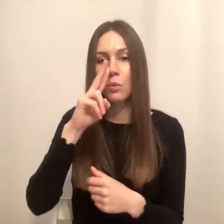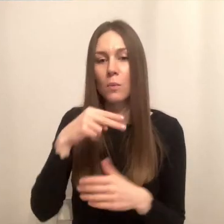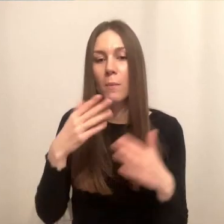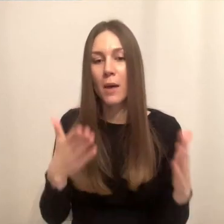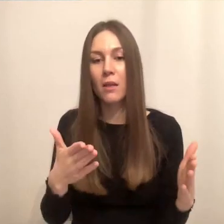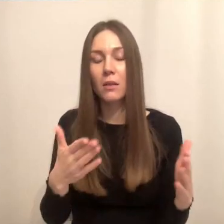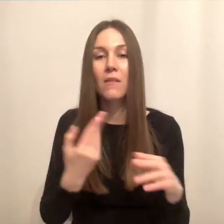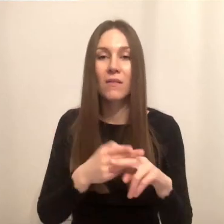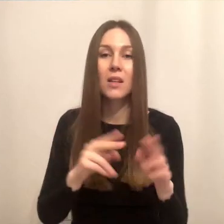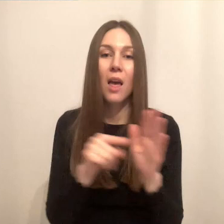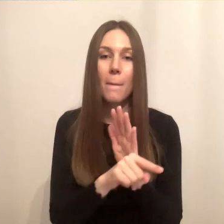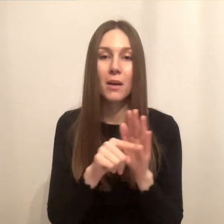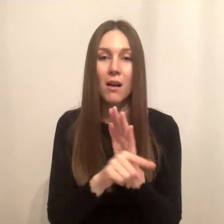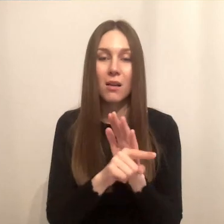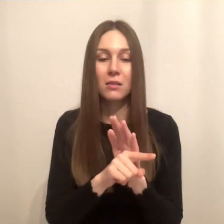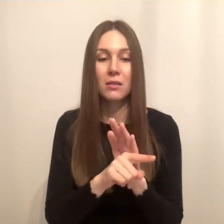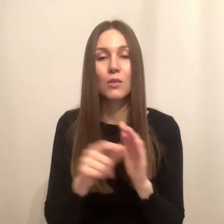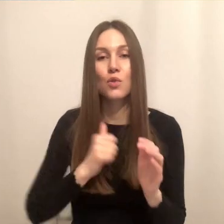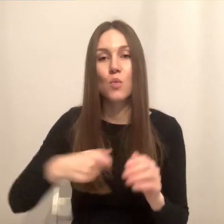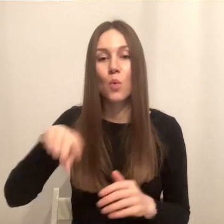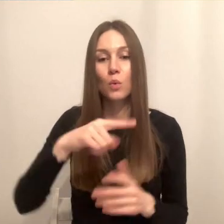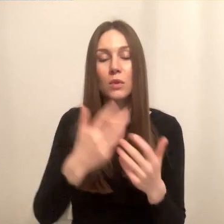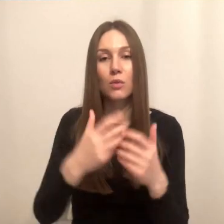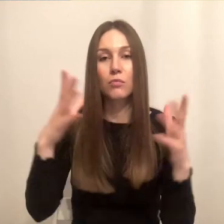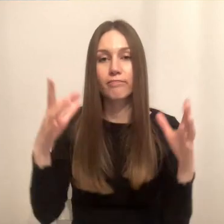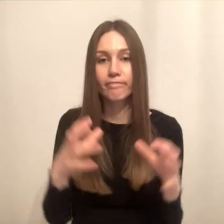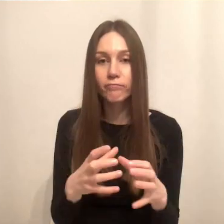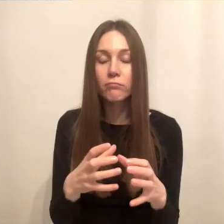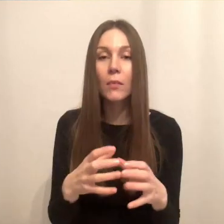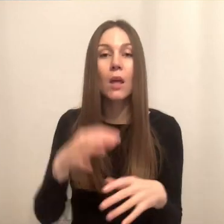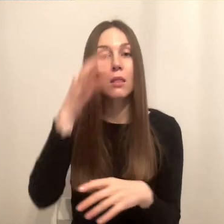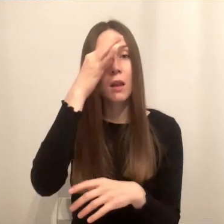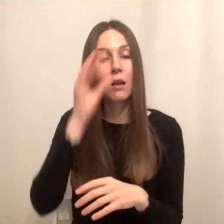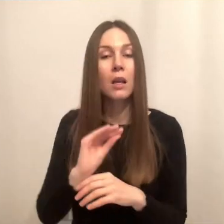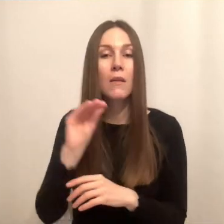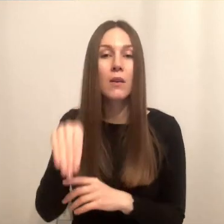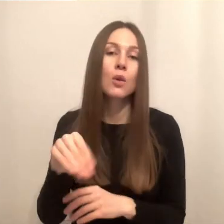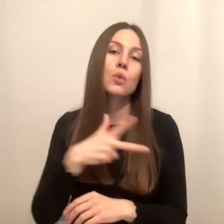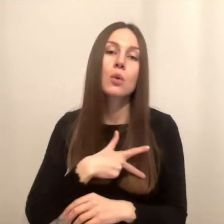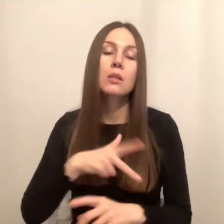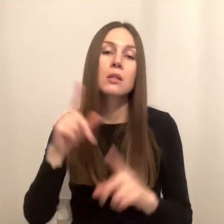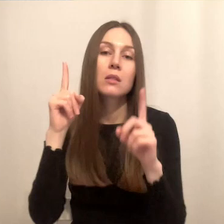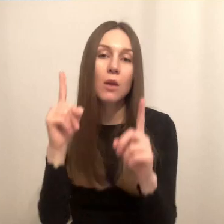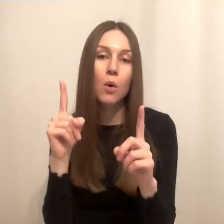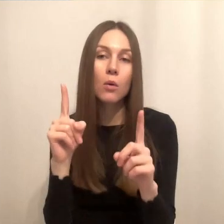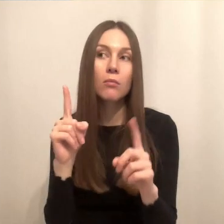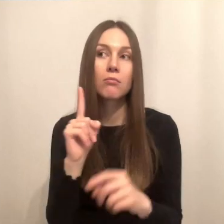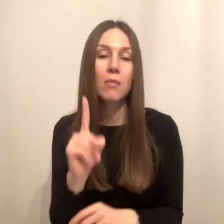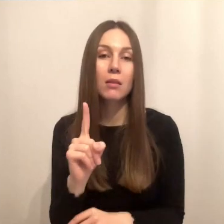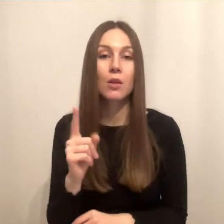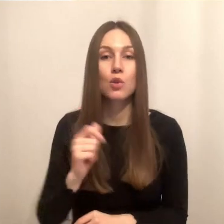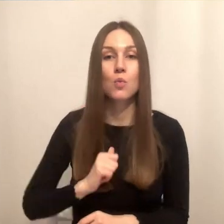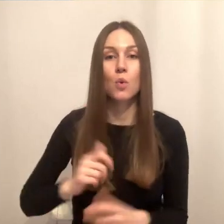imigracijos. Ir Trakai labai daug investuoja į socialinį saugumą, tačiau demografinis rodiklis